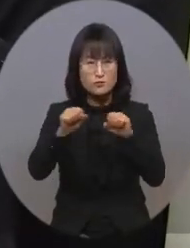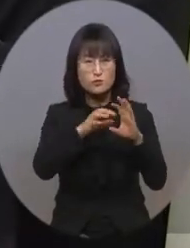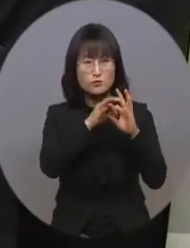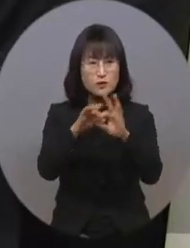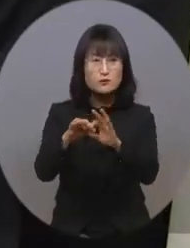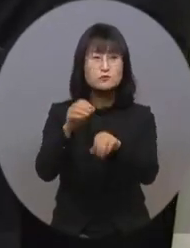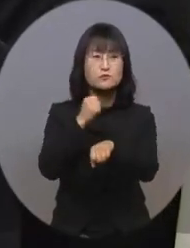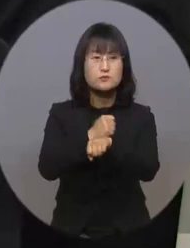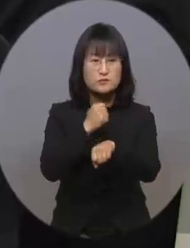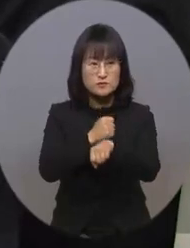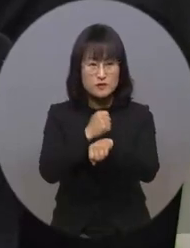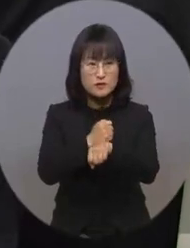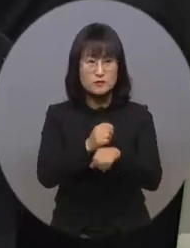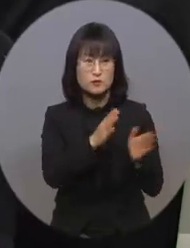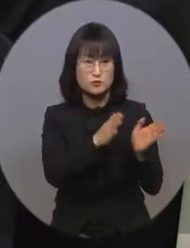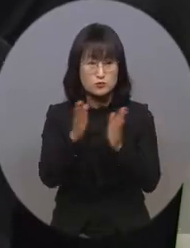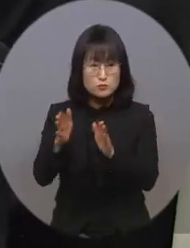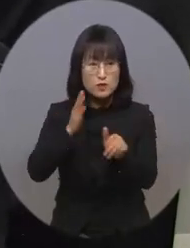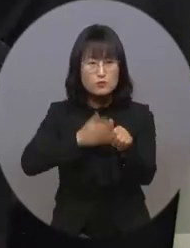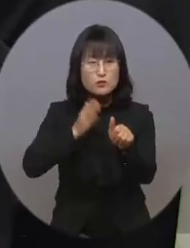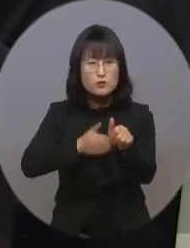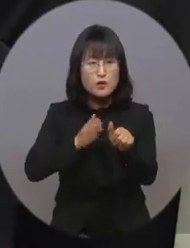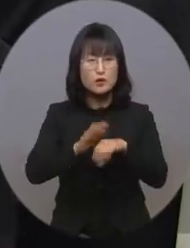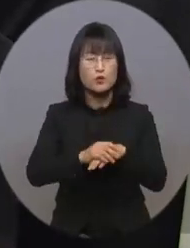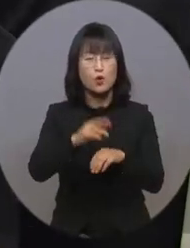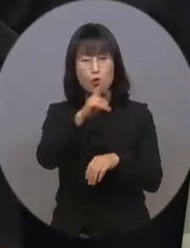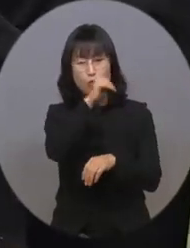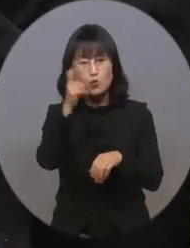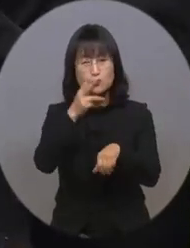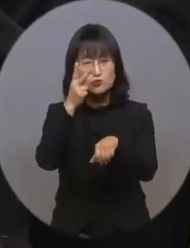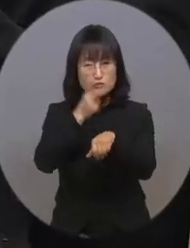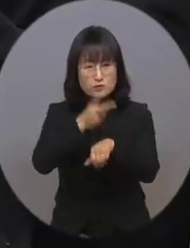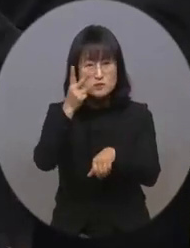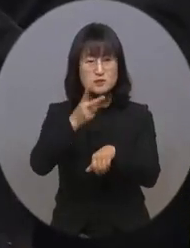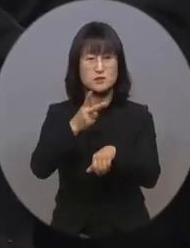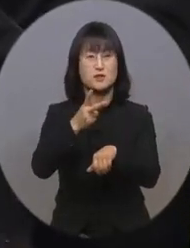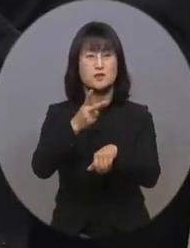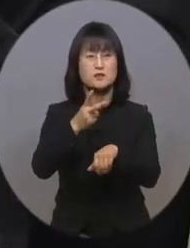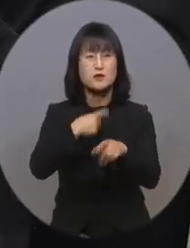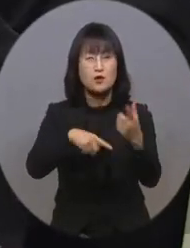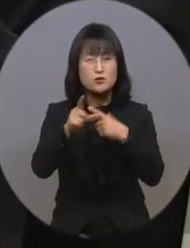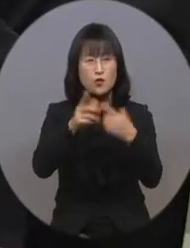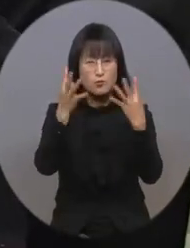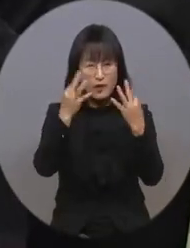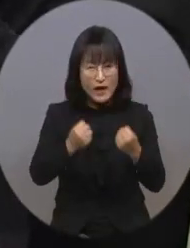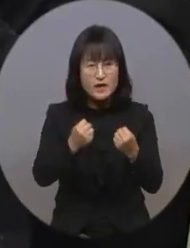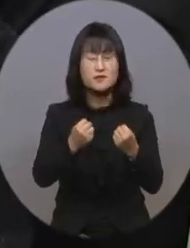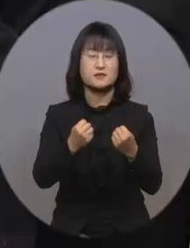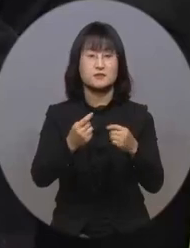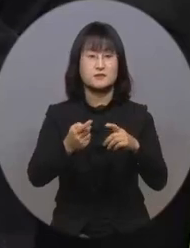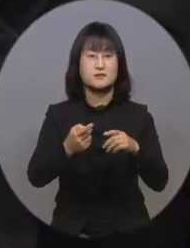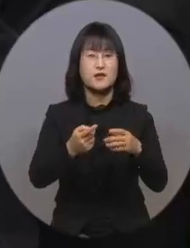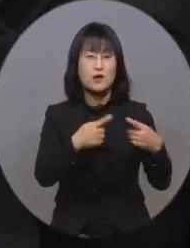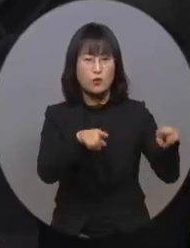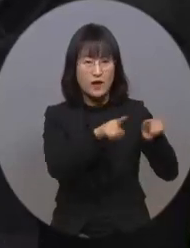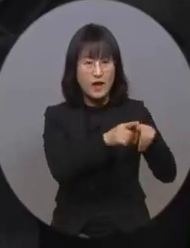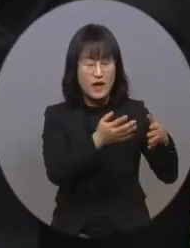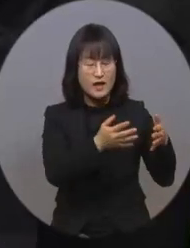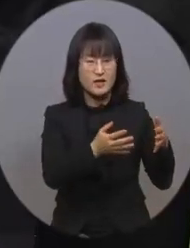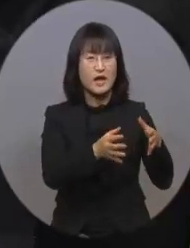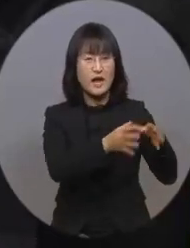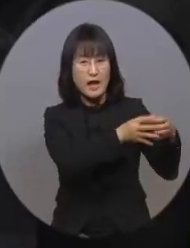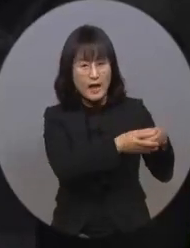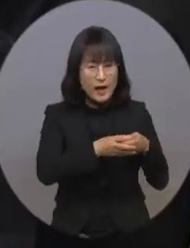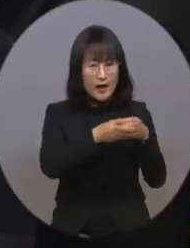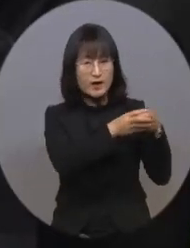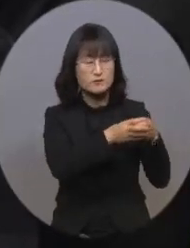그렇게 좀 준비해 주시고 공개해 주시고 오후 2시에 오는 더 많은 국민들이 이곳에서 각 문에